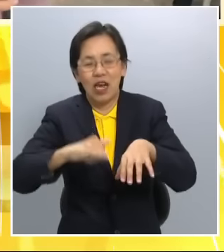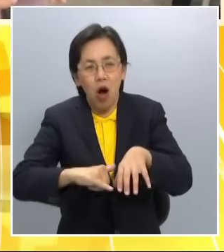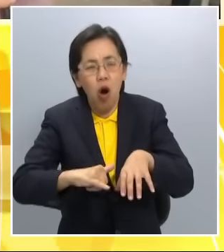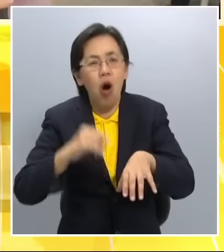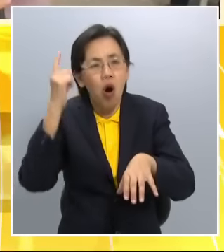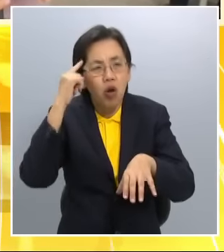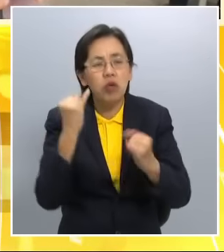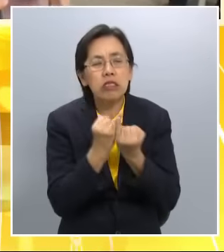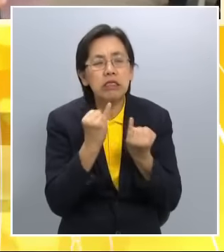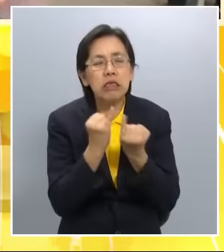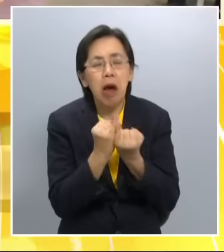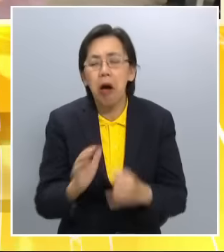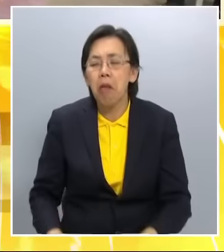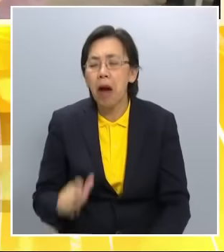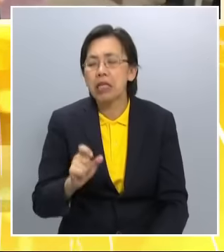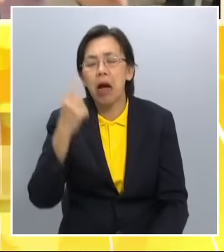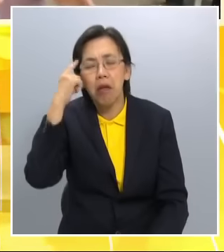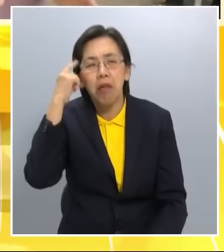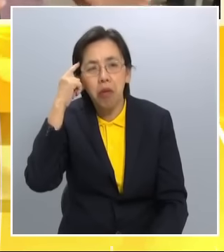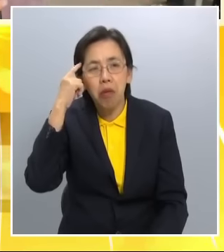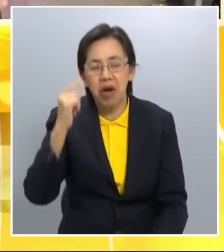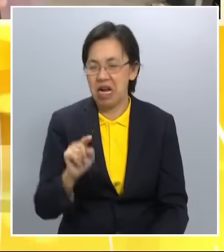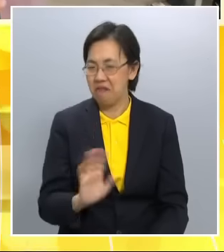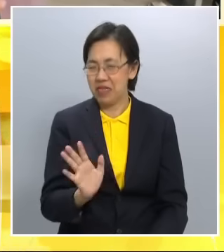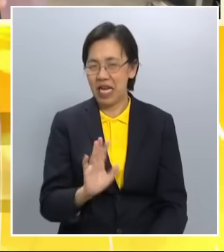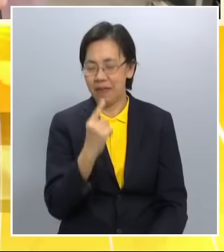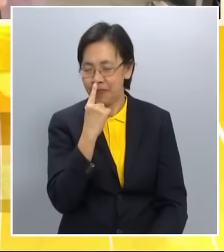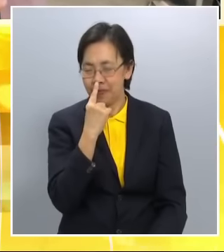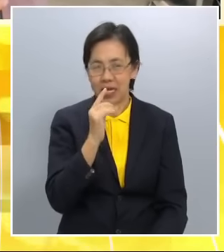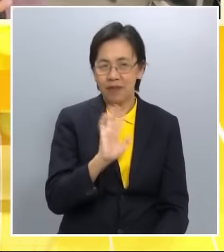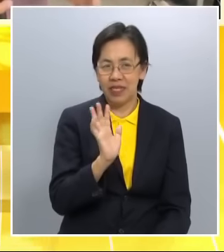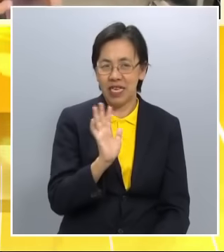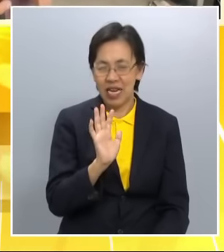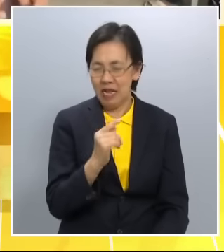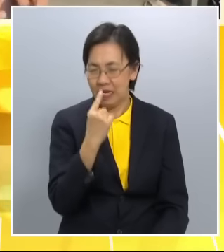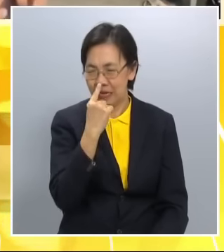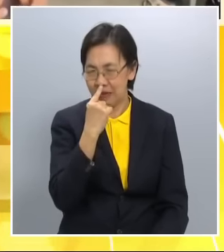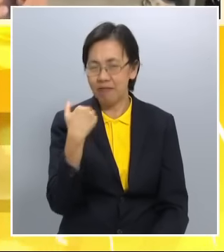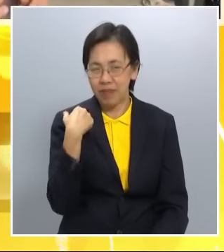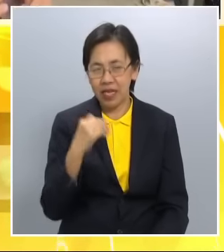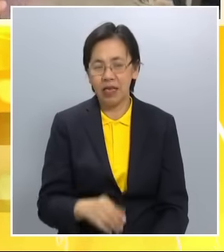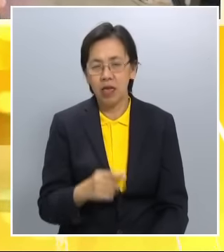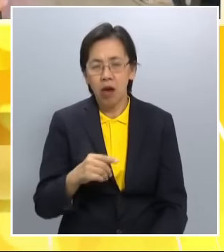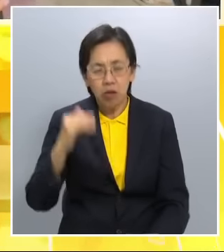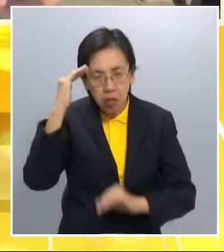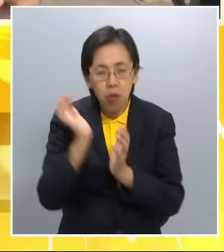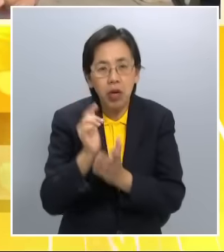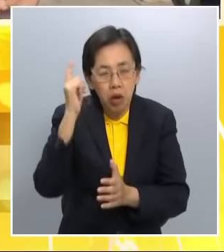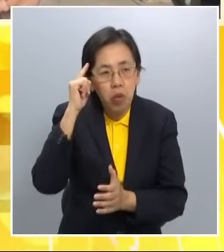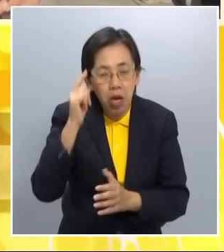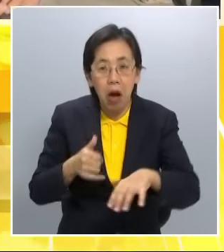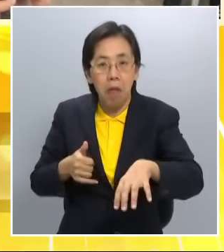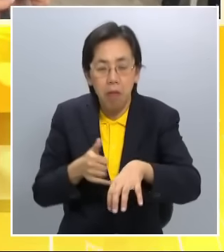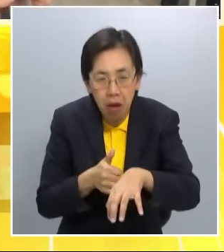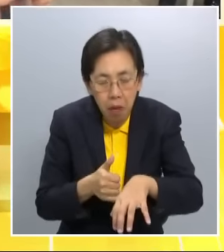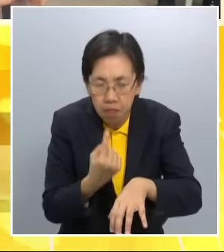ยชินว่ามันคงไม่แน่แต่พี่เขาบอกไม่ใช่เขาบอกเขาบอกยังไงเนี่ยมีกลิ่นละเซนเขาดีมากเลยกับจมูกอะ